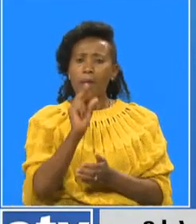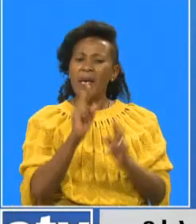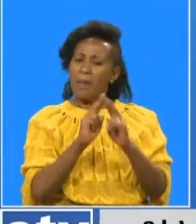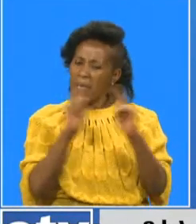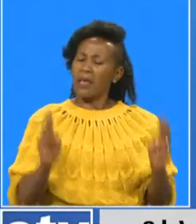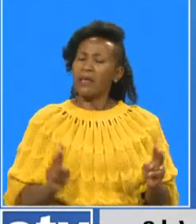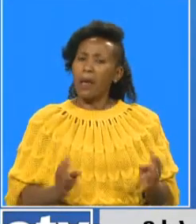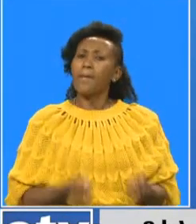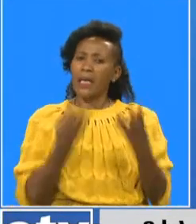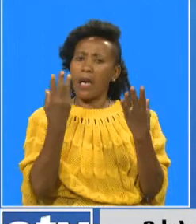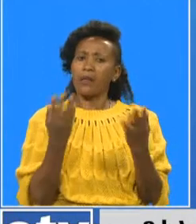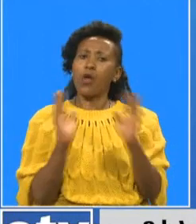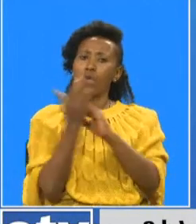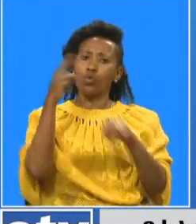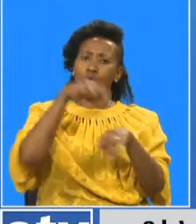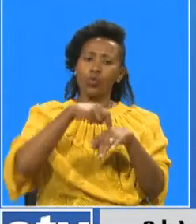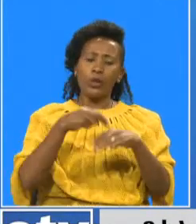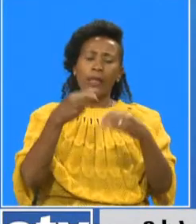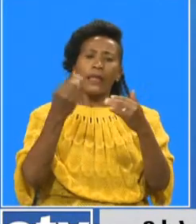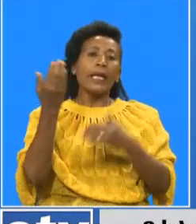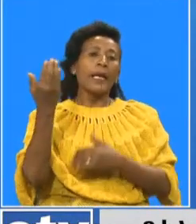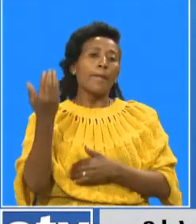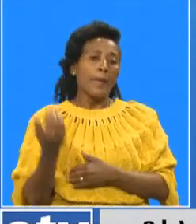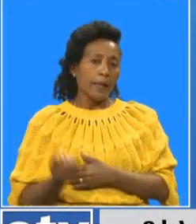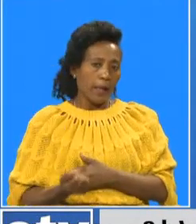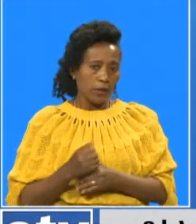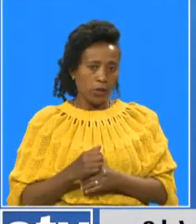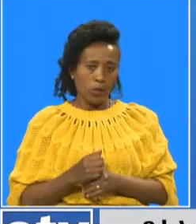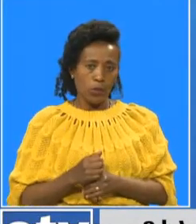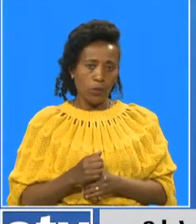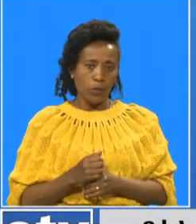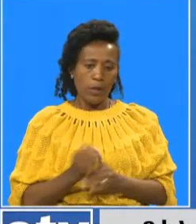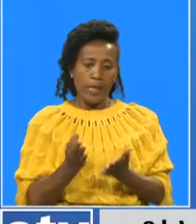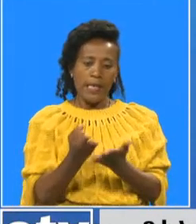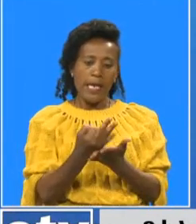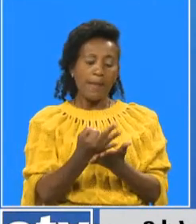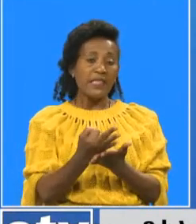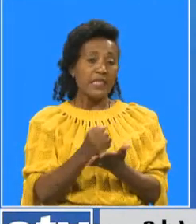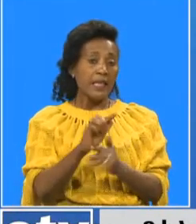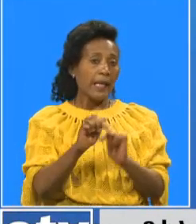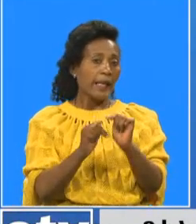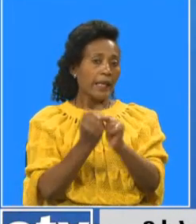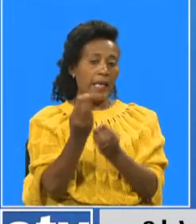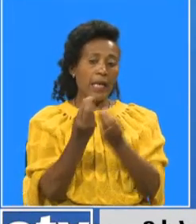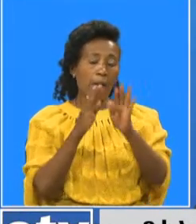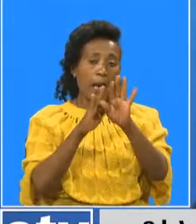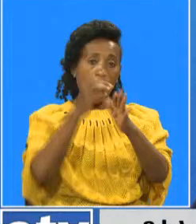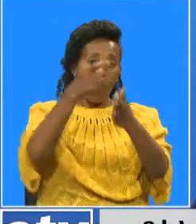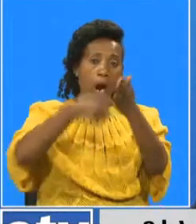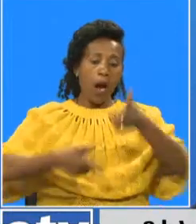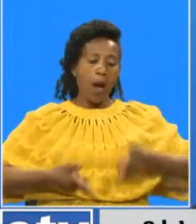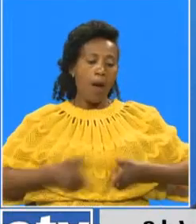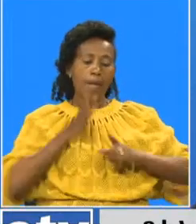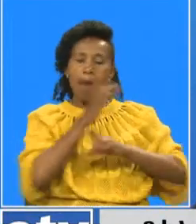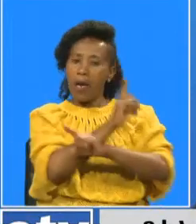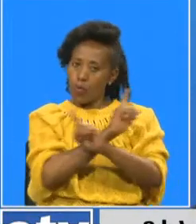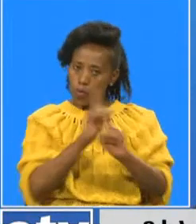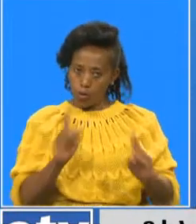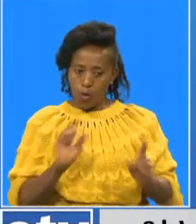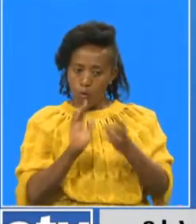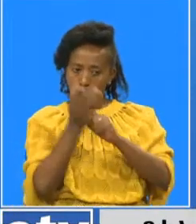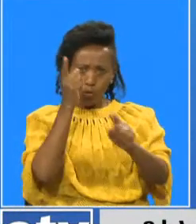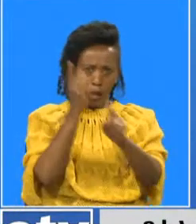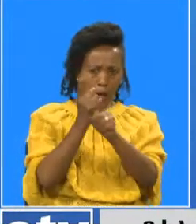በጣም በርካታ የሆኑ ተቋማት የነበራቸው የምርት ሂደት ገበያ ላይ ዋጋ የማይኖረው